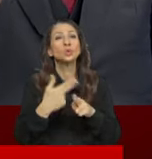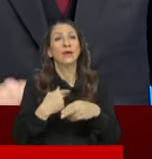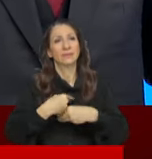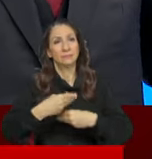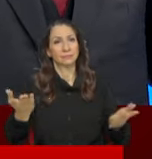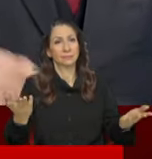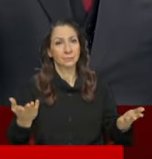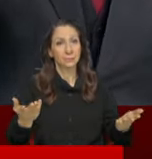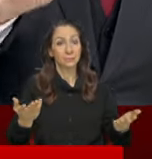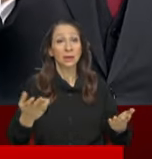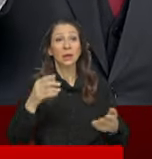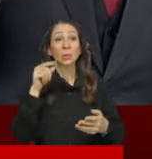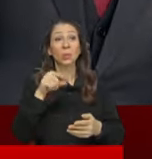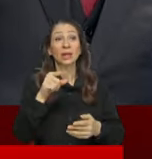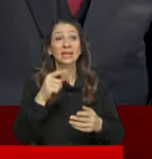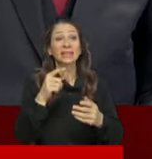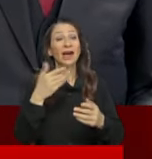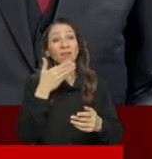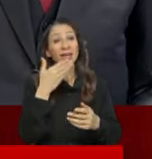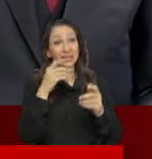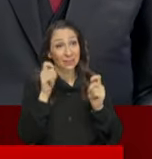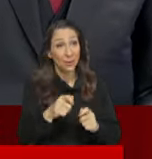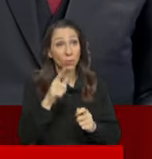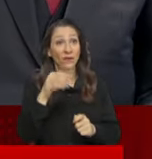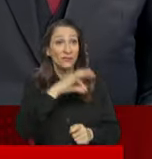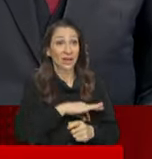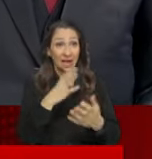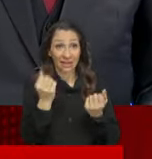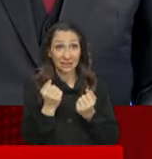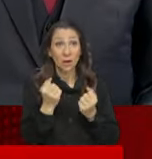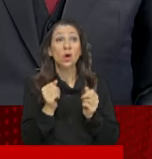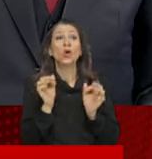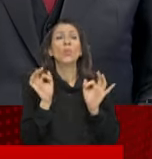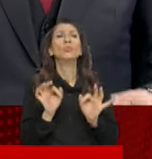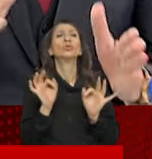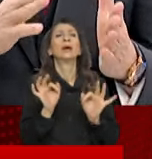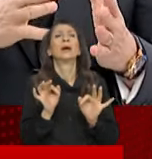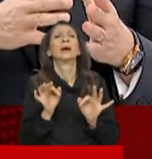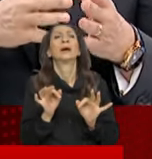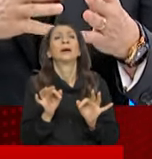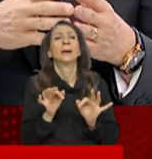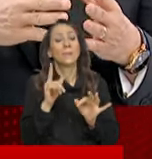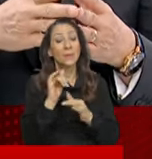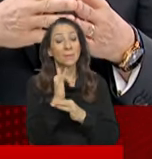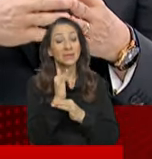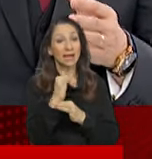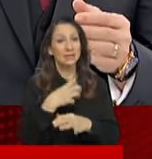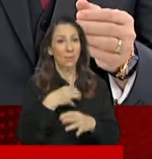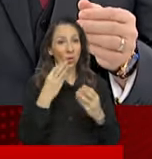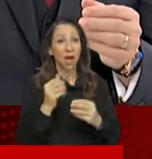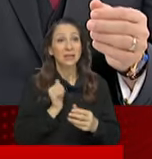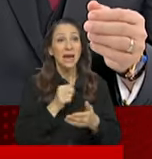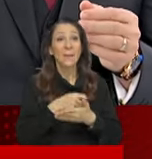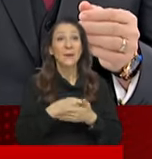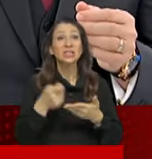kurslar düzenleyeceğim buralardan istifade edin buralardan faydalanın ve mutlaka bir meslek sahibi olun asgari